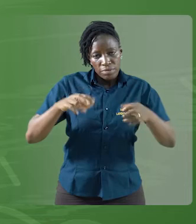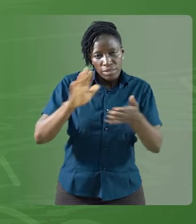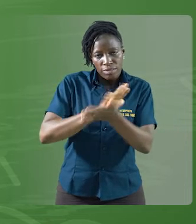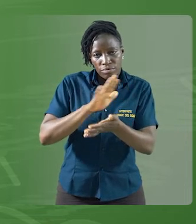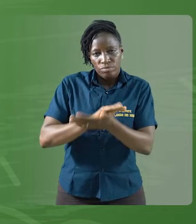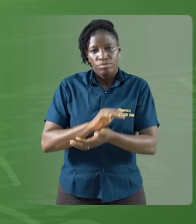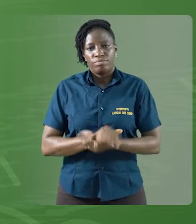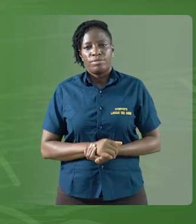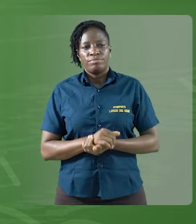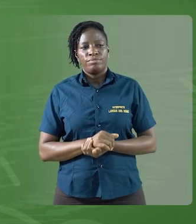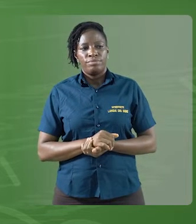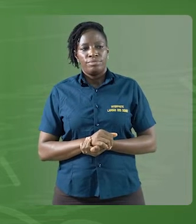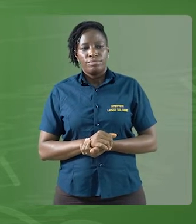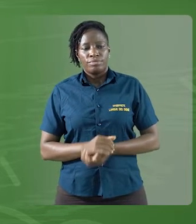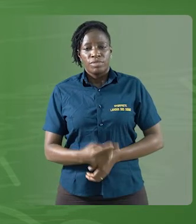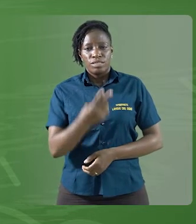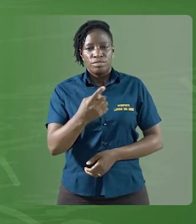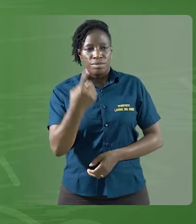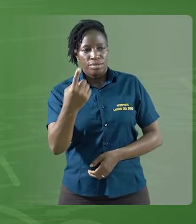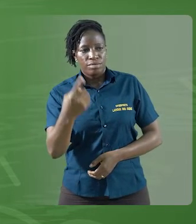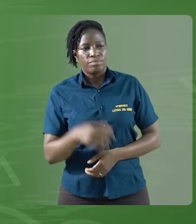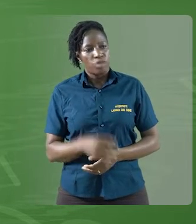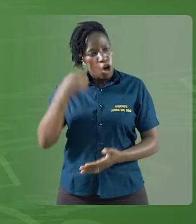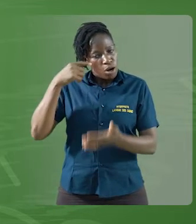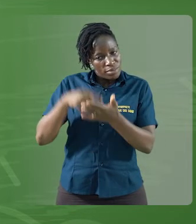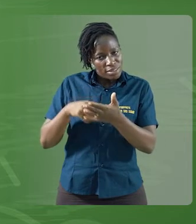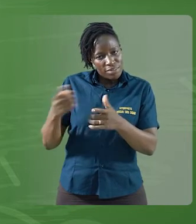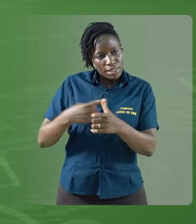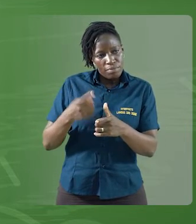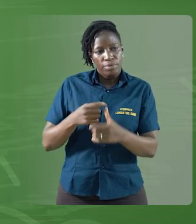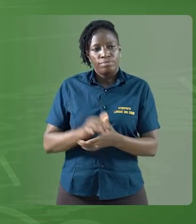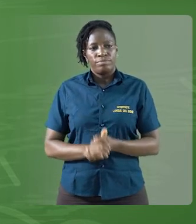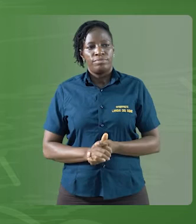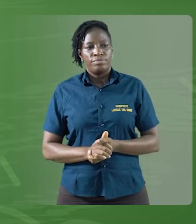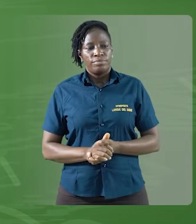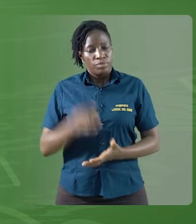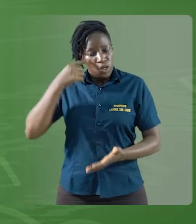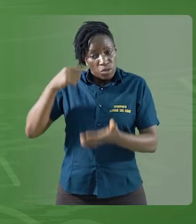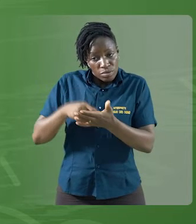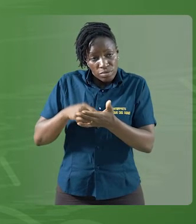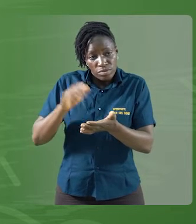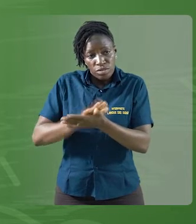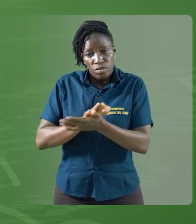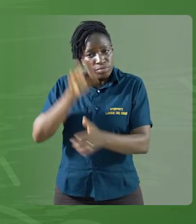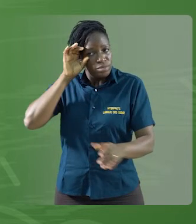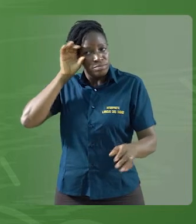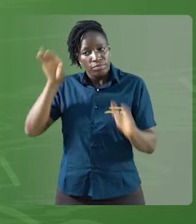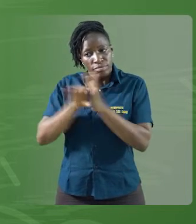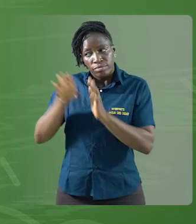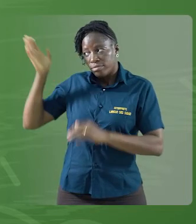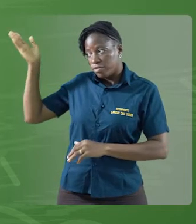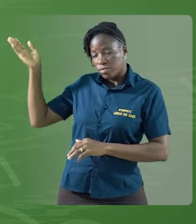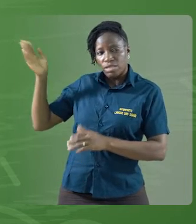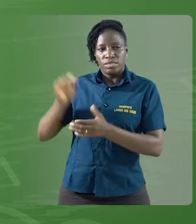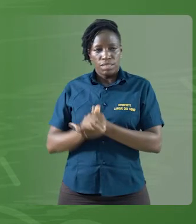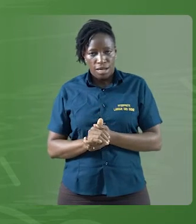document. De 1, nous allons faire une observation. On observe un document montrant